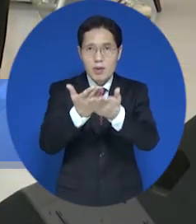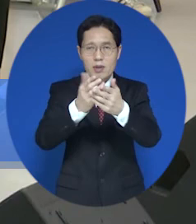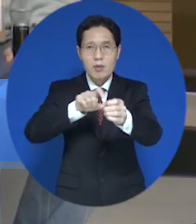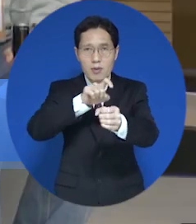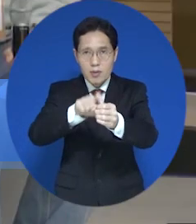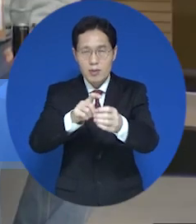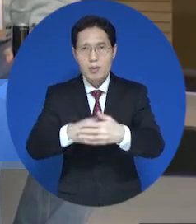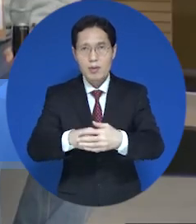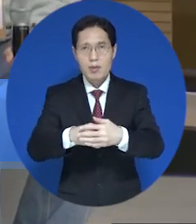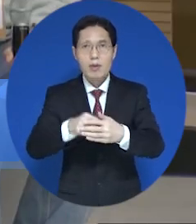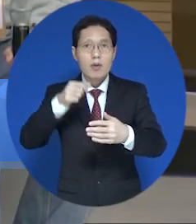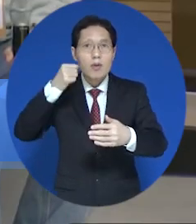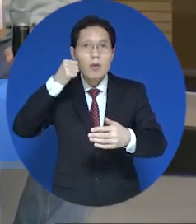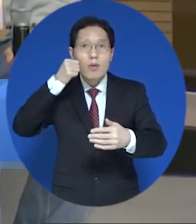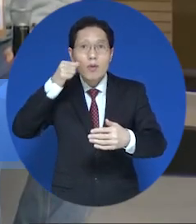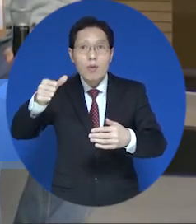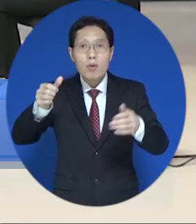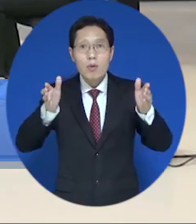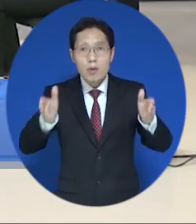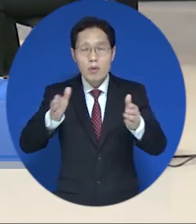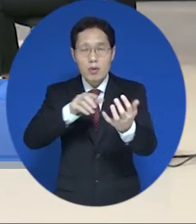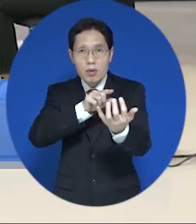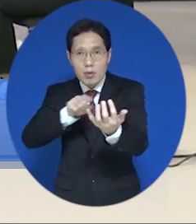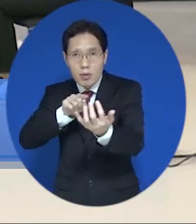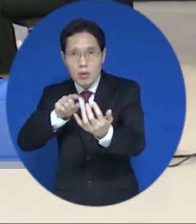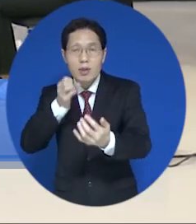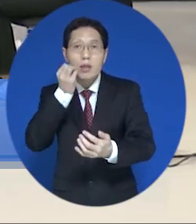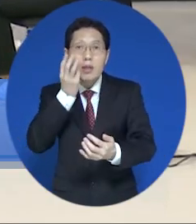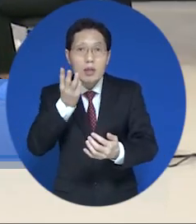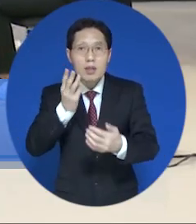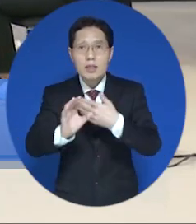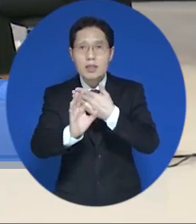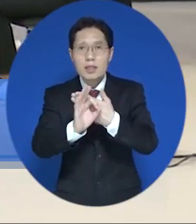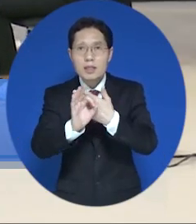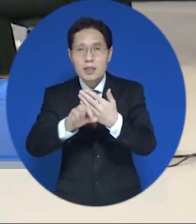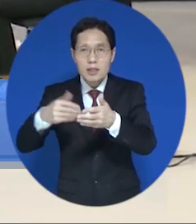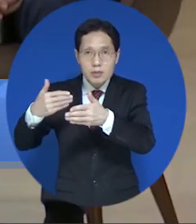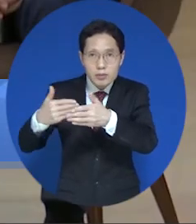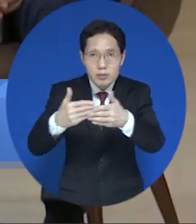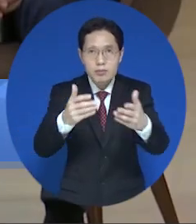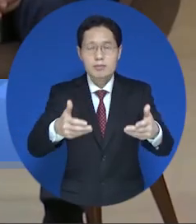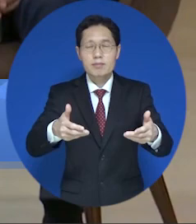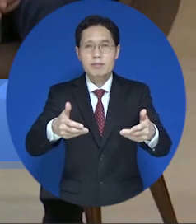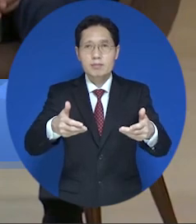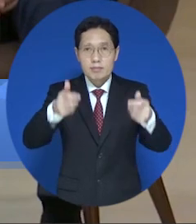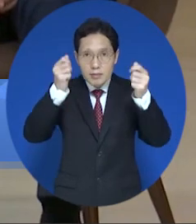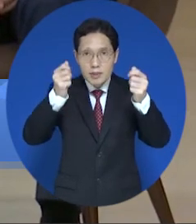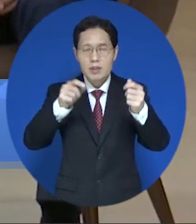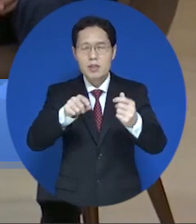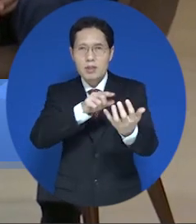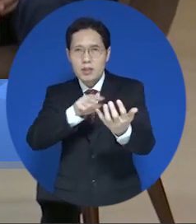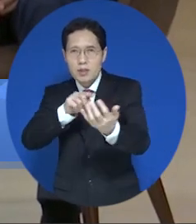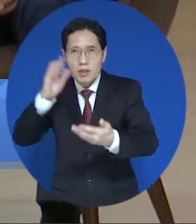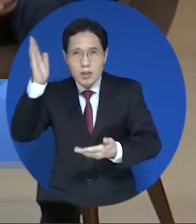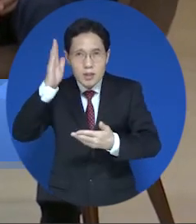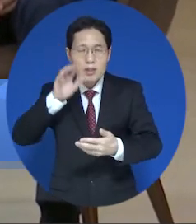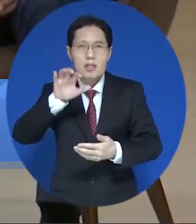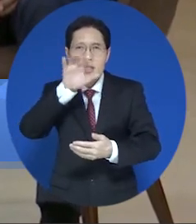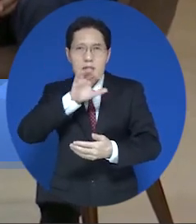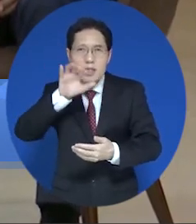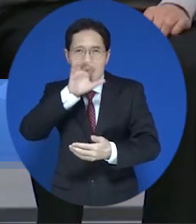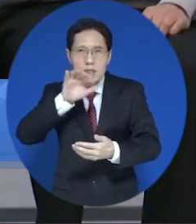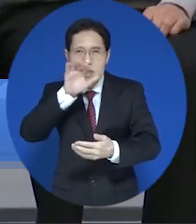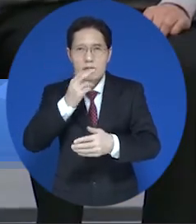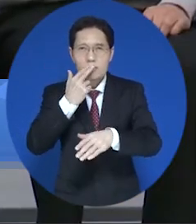목표로 5개월 실무 교육과 3개월 인턴 과정을 수행하면서 교육생의 실무 경험을 향상시키고